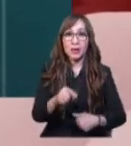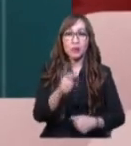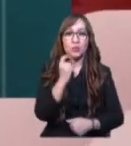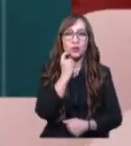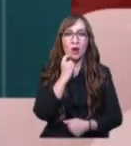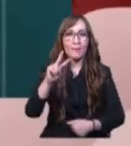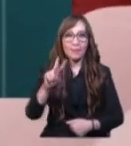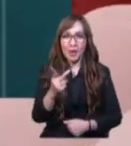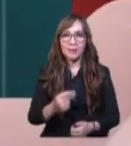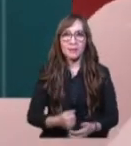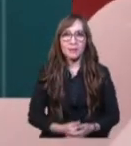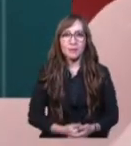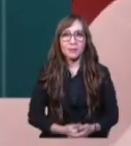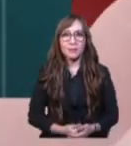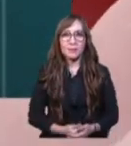Ya,